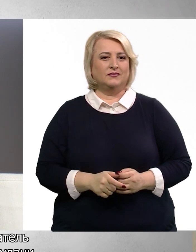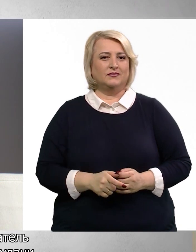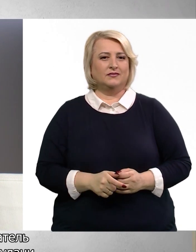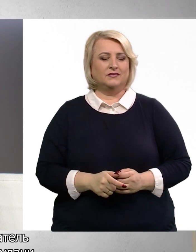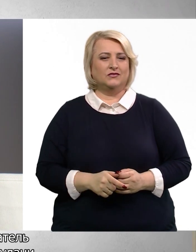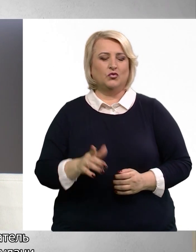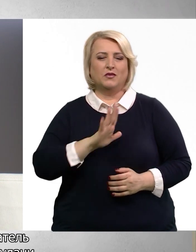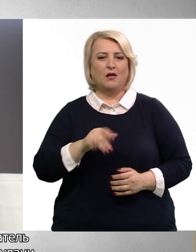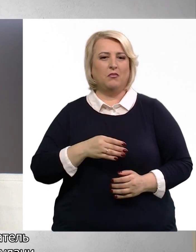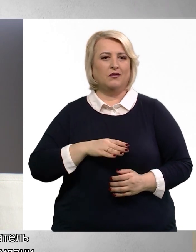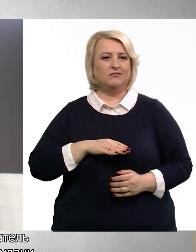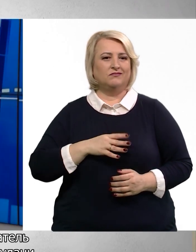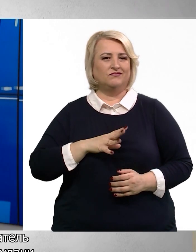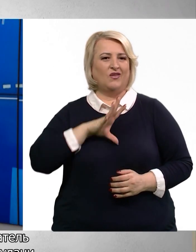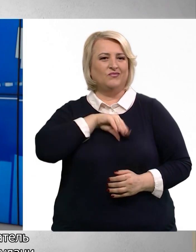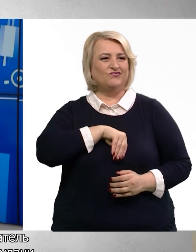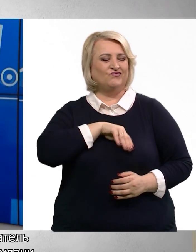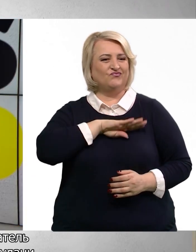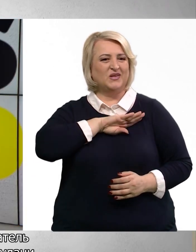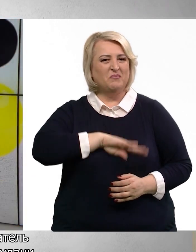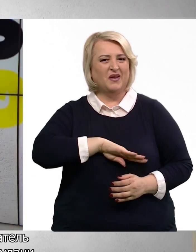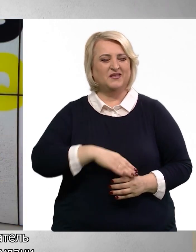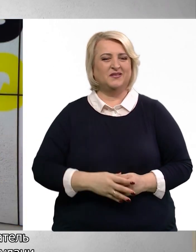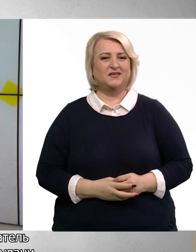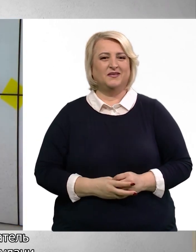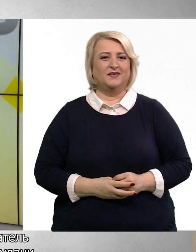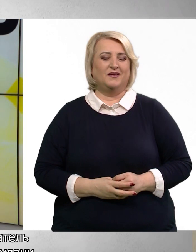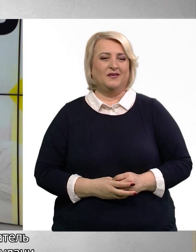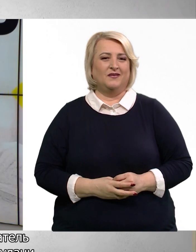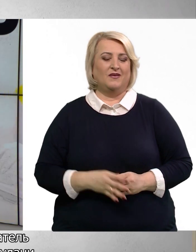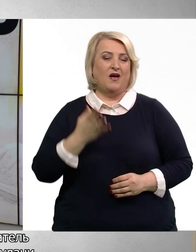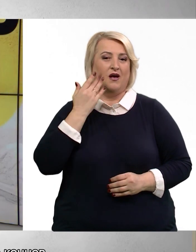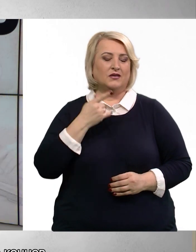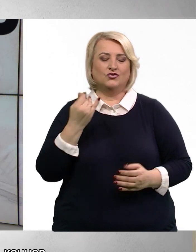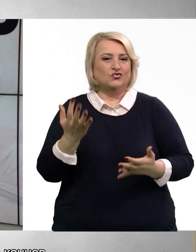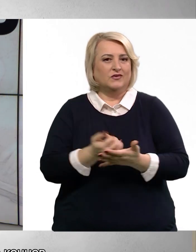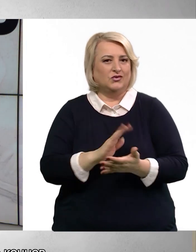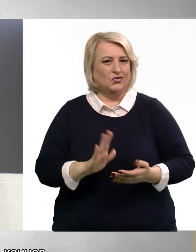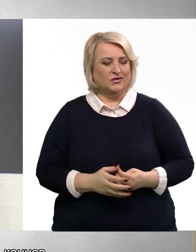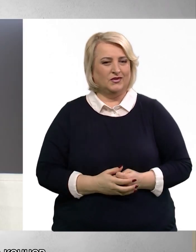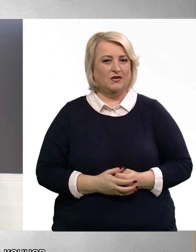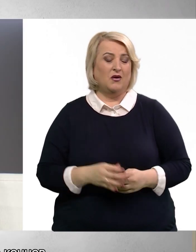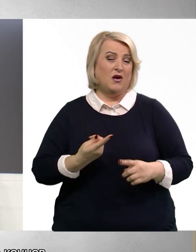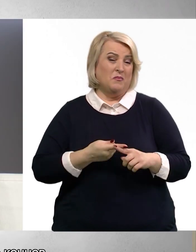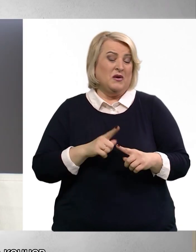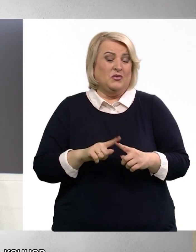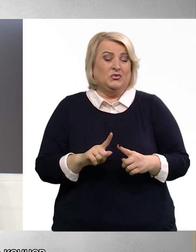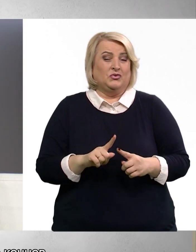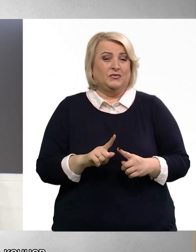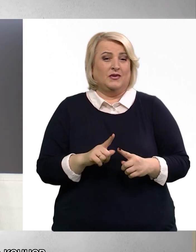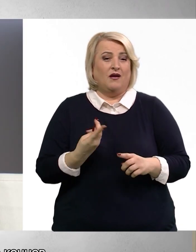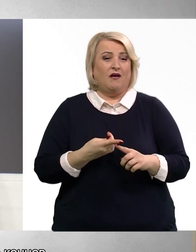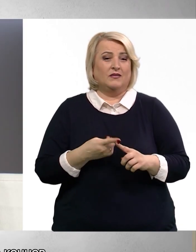cade într-o depresie antreprenorială, da, în momentul în care lui ceva nu e reușit. Pentru că, până la urmă, acestea sunt